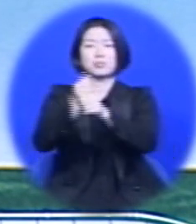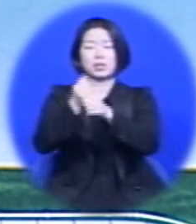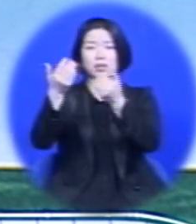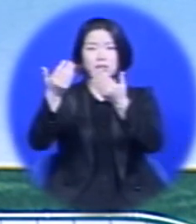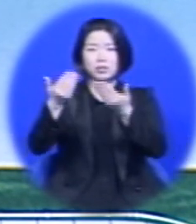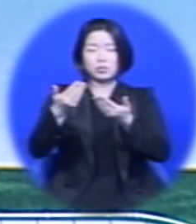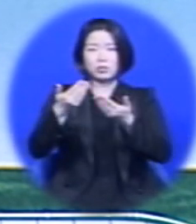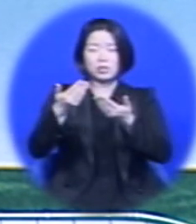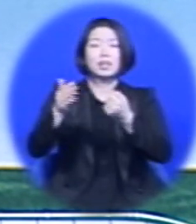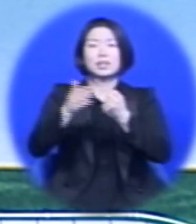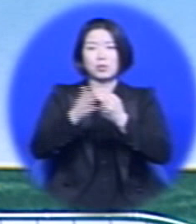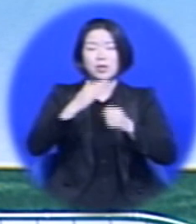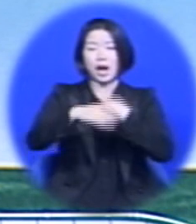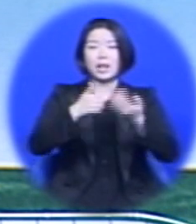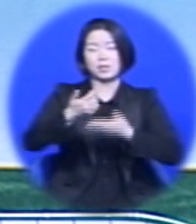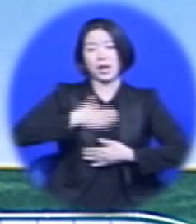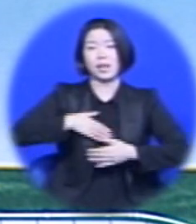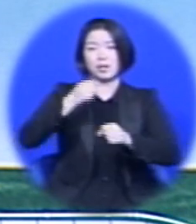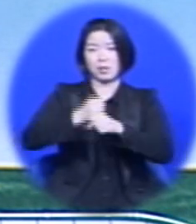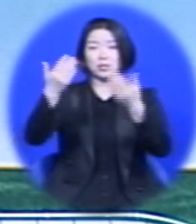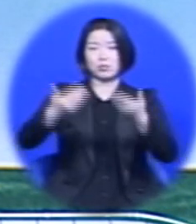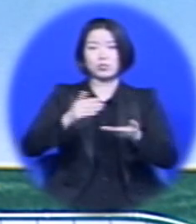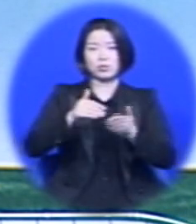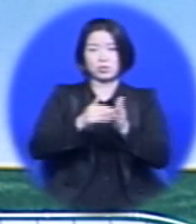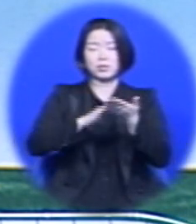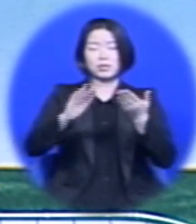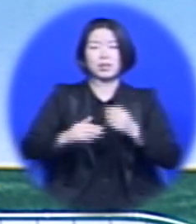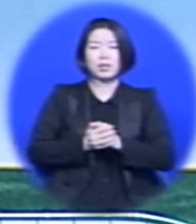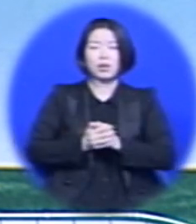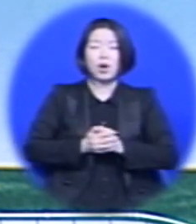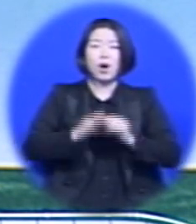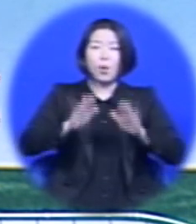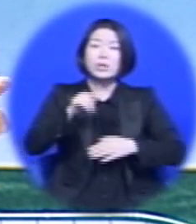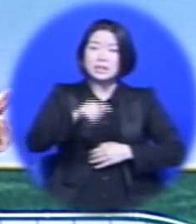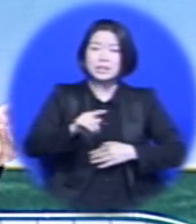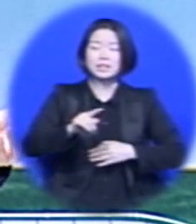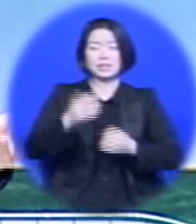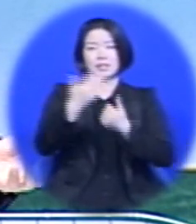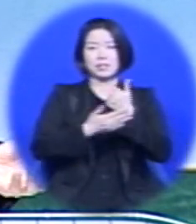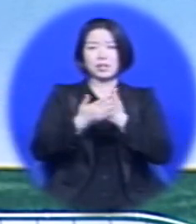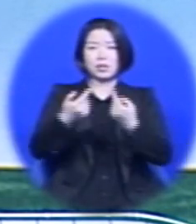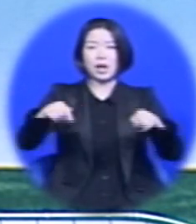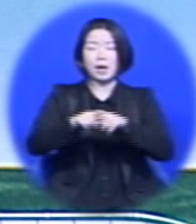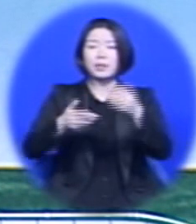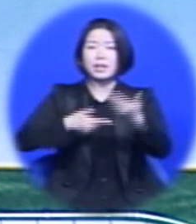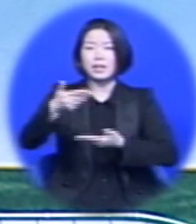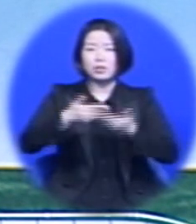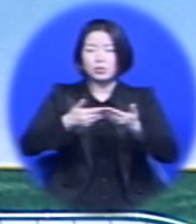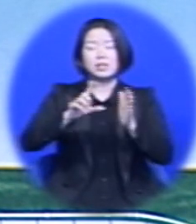대해서 알게 하셨다고 생각이 들었습니다 오늘 그 은혜를 여러분과 같이 나누는 시간이 될